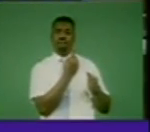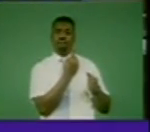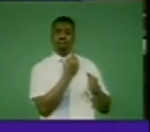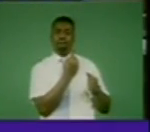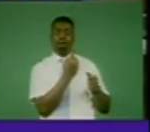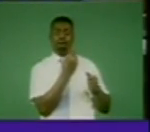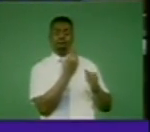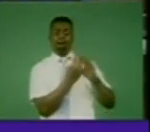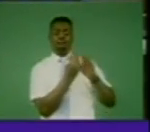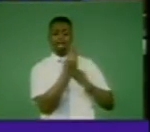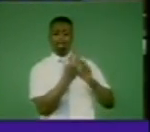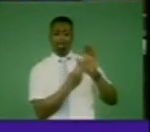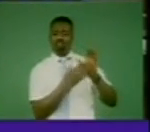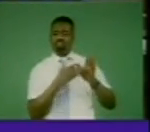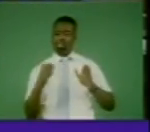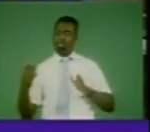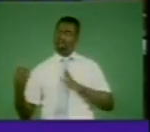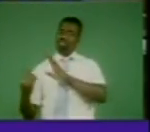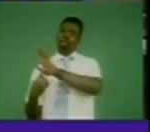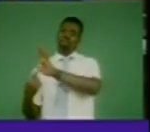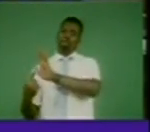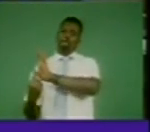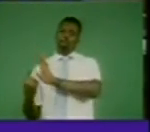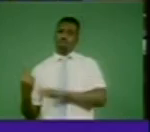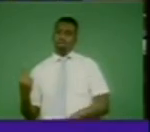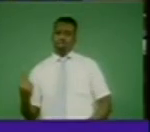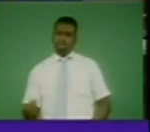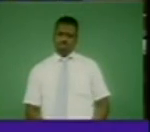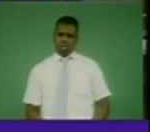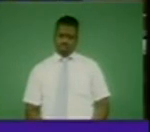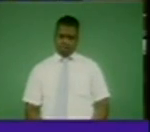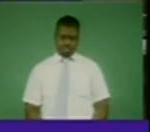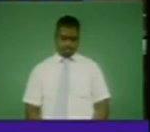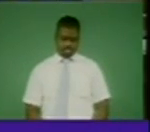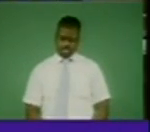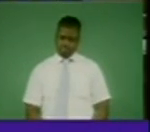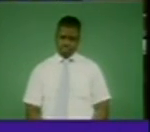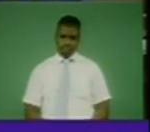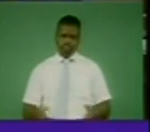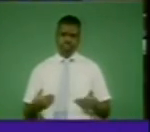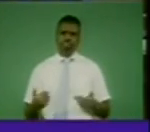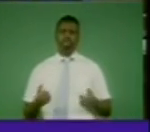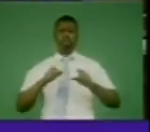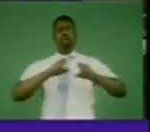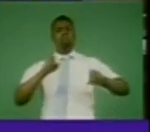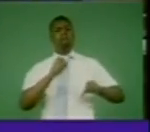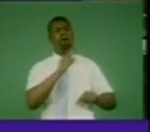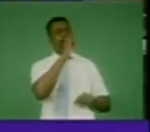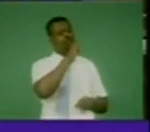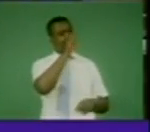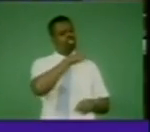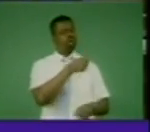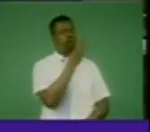kura za wazi ndio zilikuwa 104 kwa kila ibara. Kura za wazi hapana ni kura moja. Kura za siri ndio ni kura